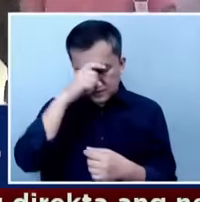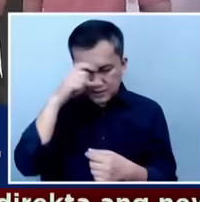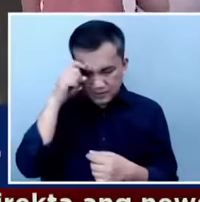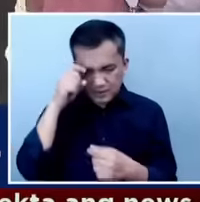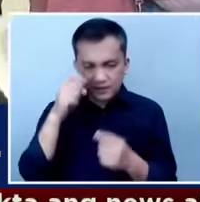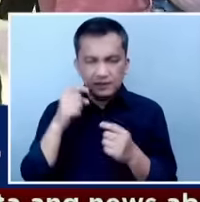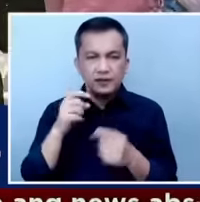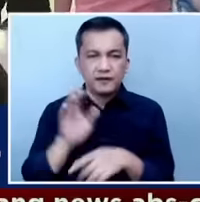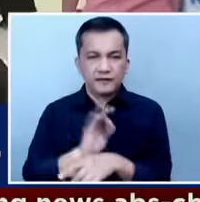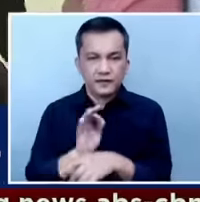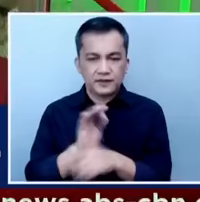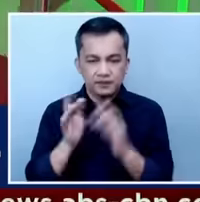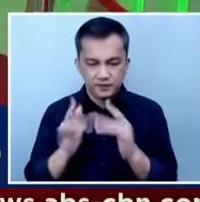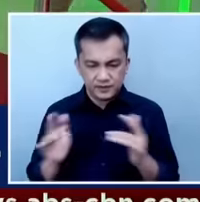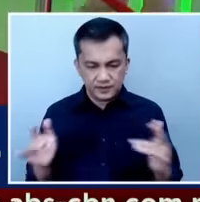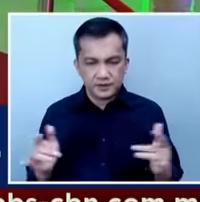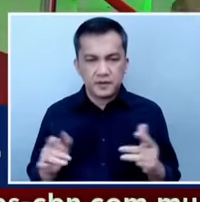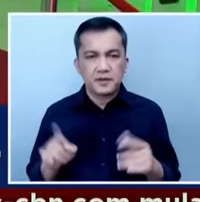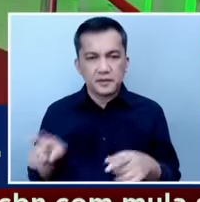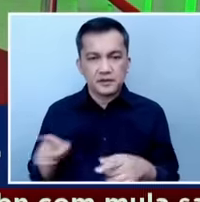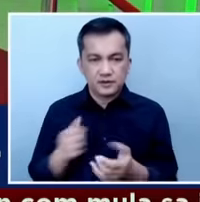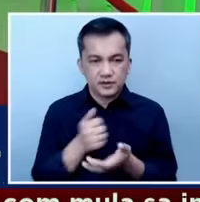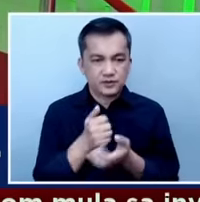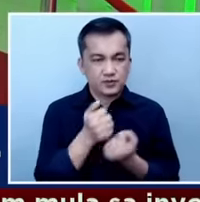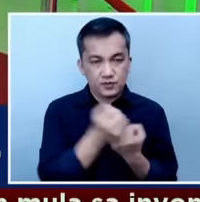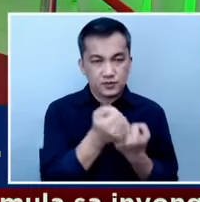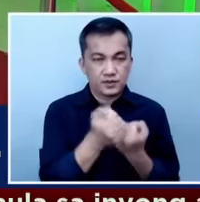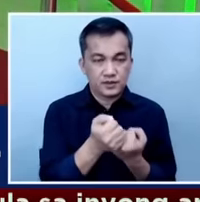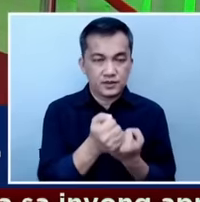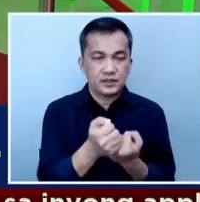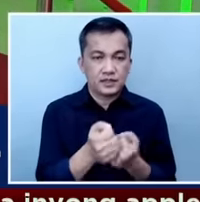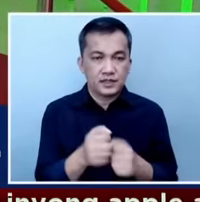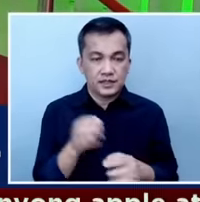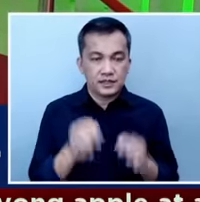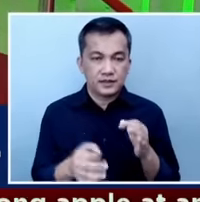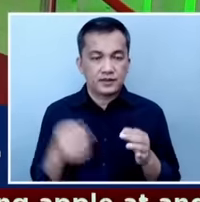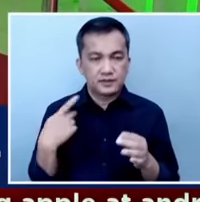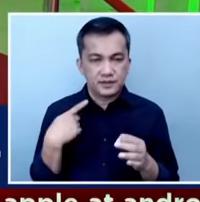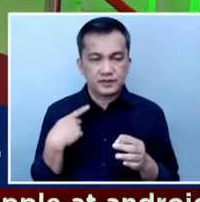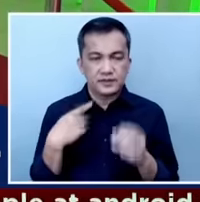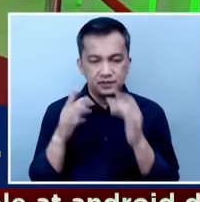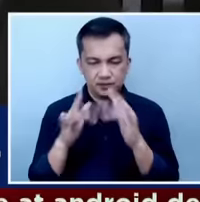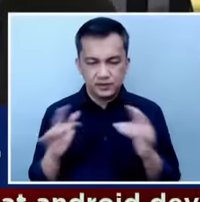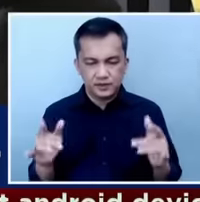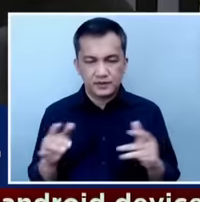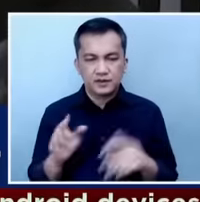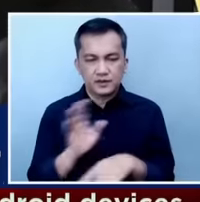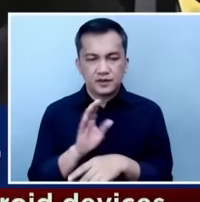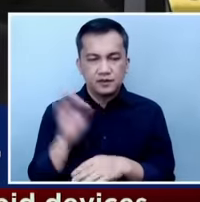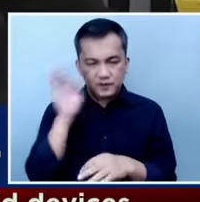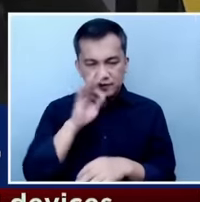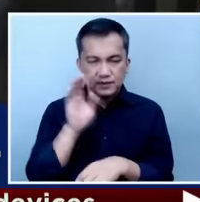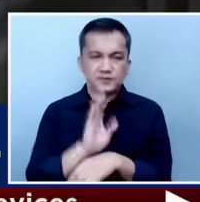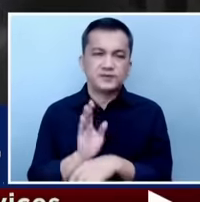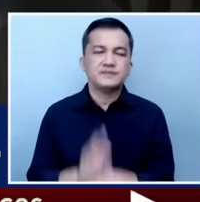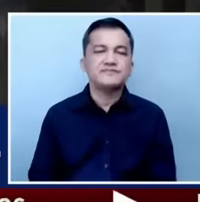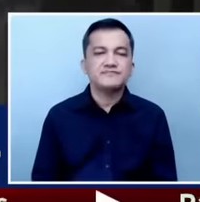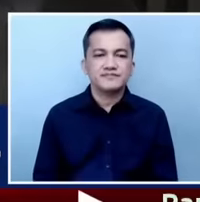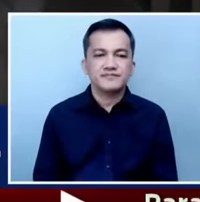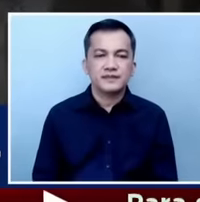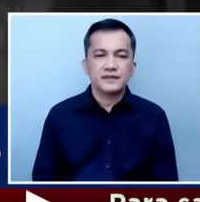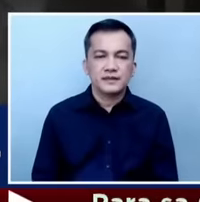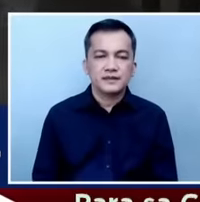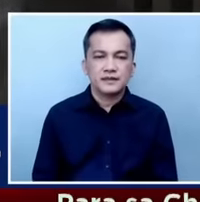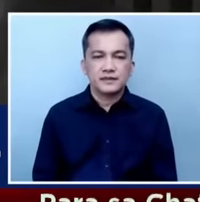Festival at sa halip ay susuportahan na lamang nila sakali magkaroon ng pista ng pelikulang Pilipino. Samantala, tiniyak